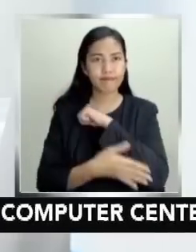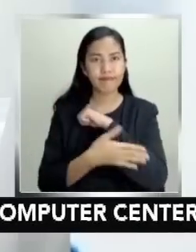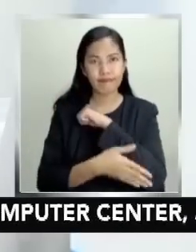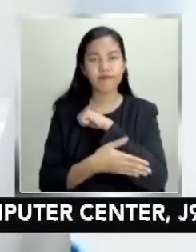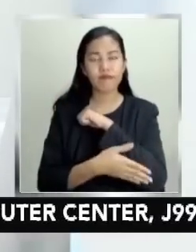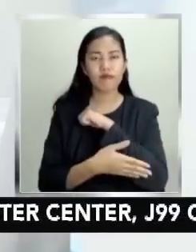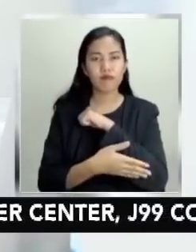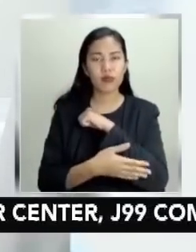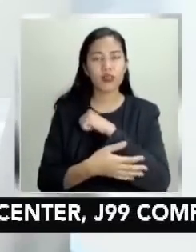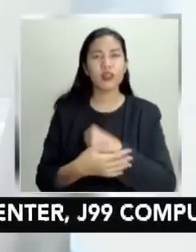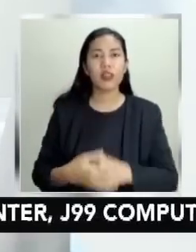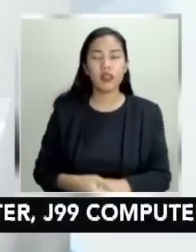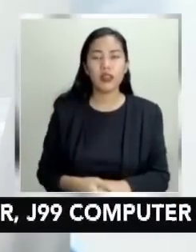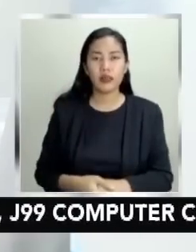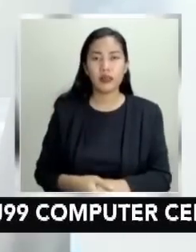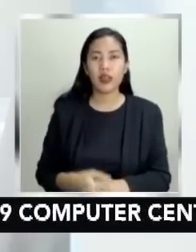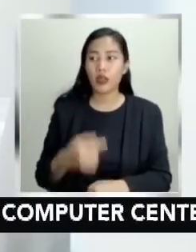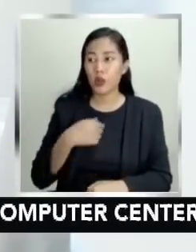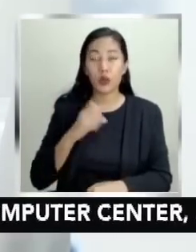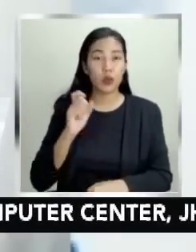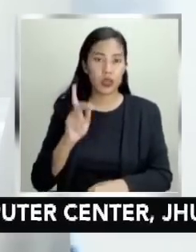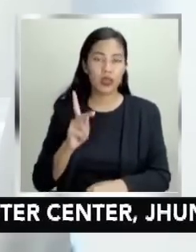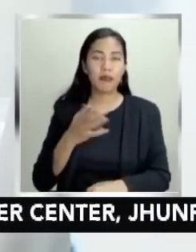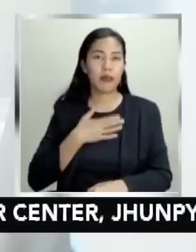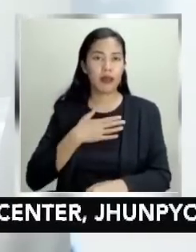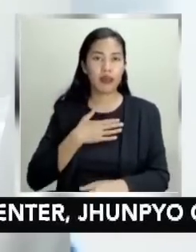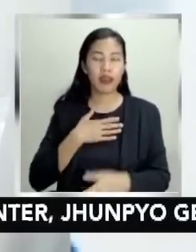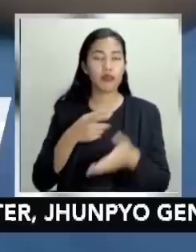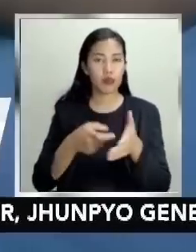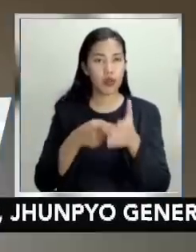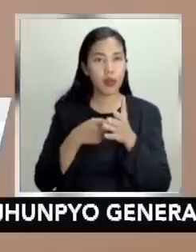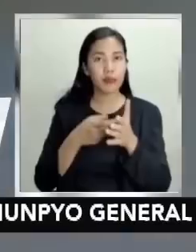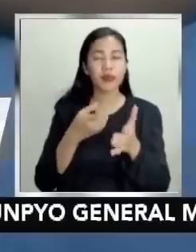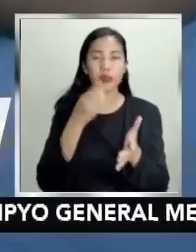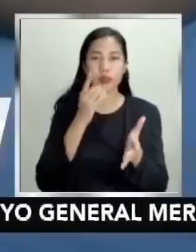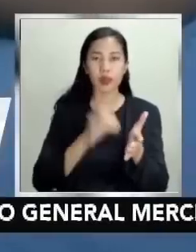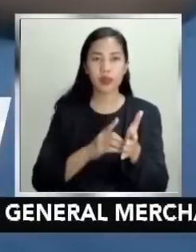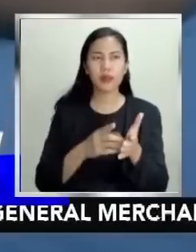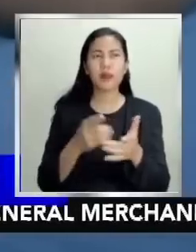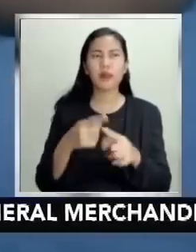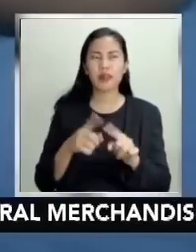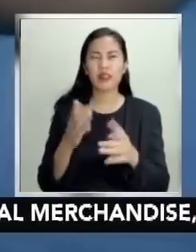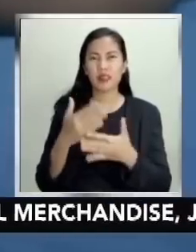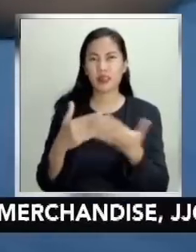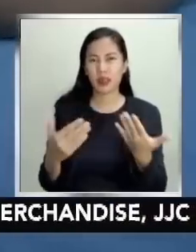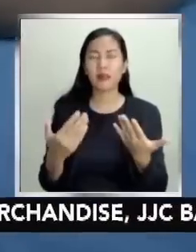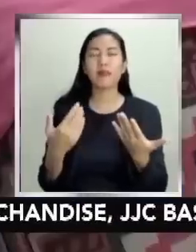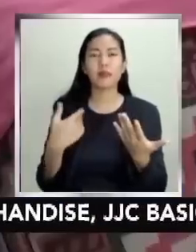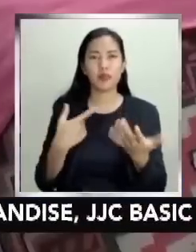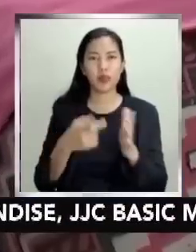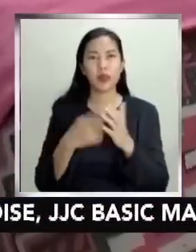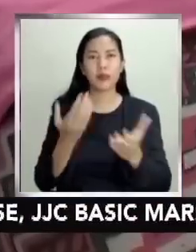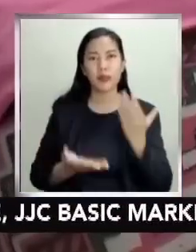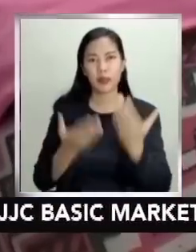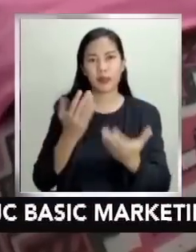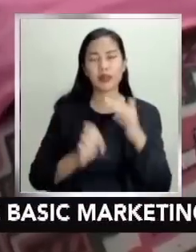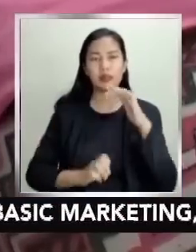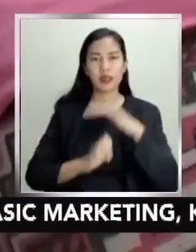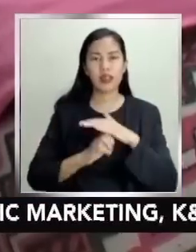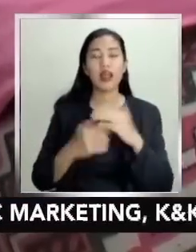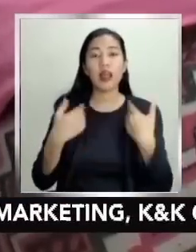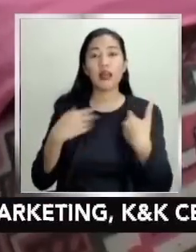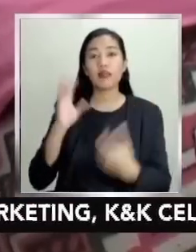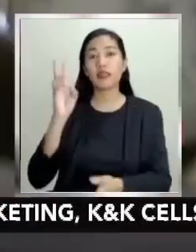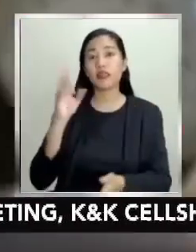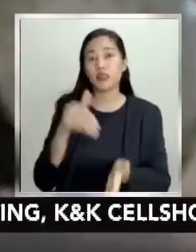sa requirements. Yun nga po yung iba kong mga papel, baka nag-expired na. Sa ngayon, meron ng halos 6,000 Pinoy roon, kabilang ang mga